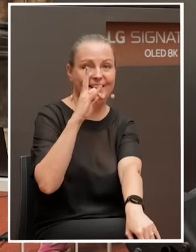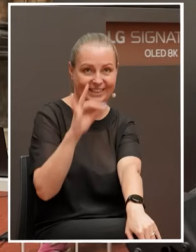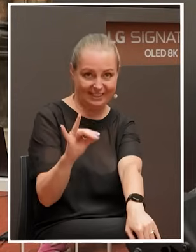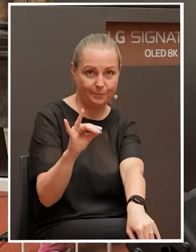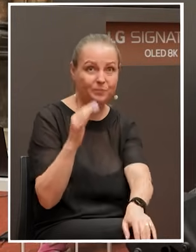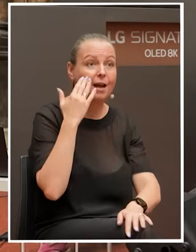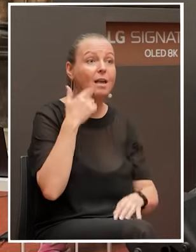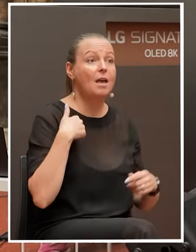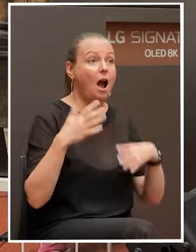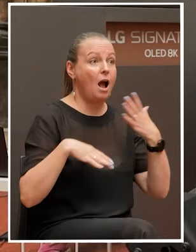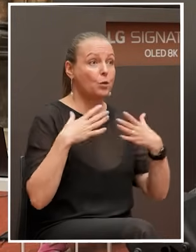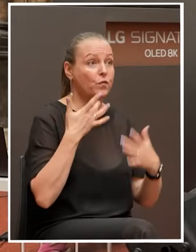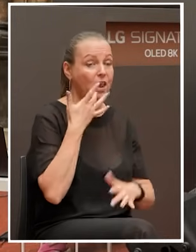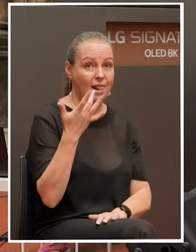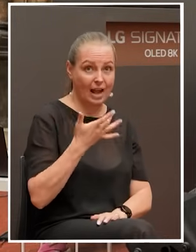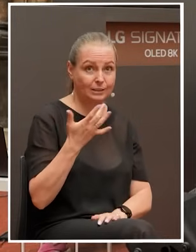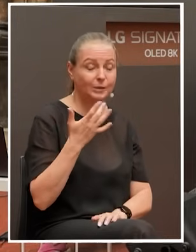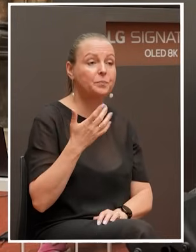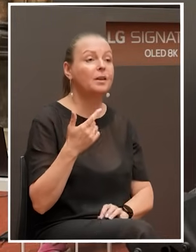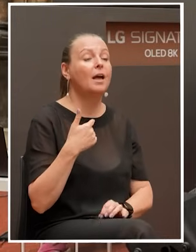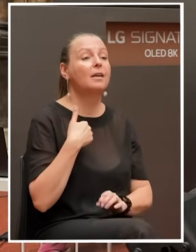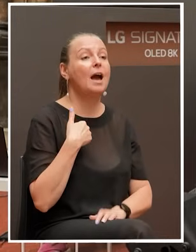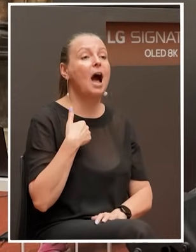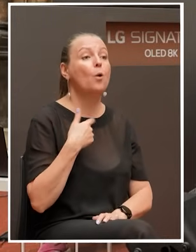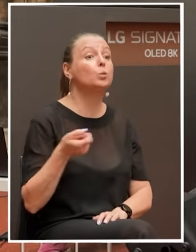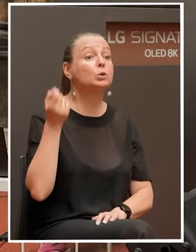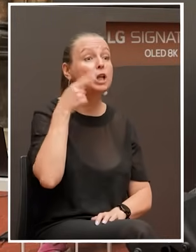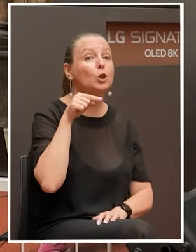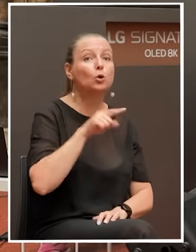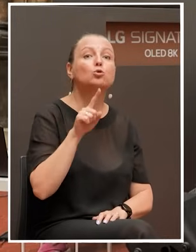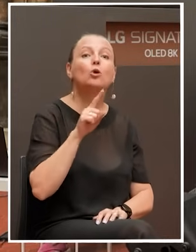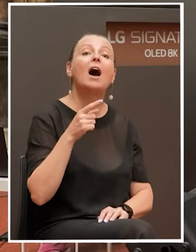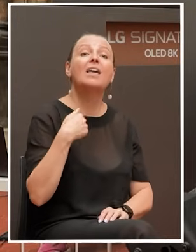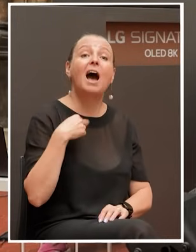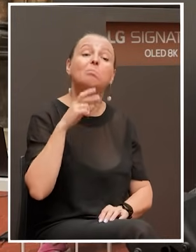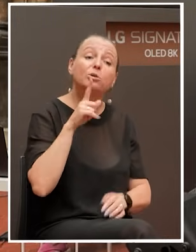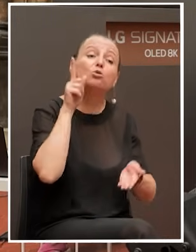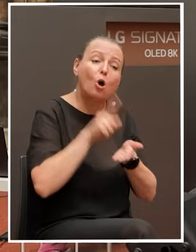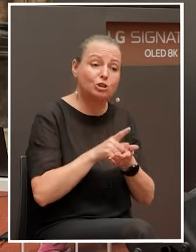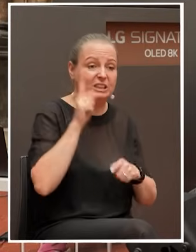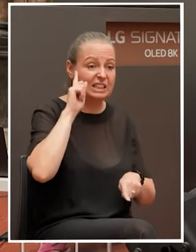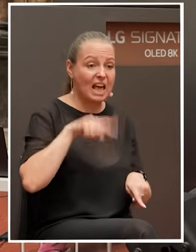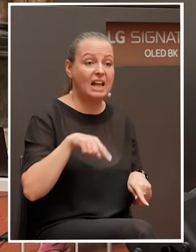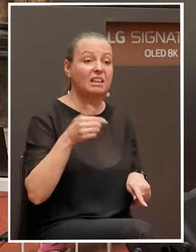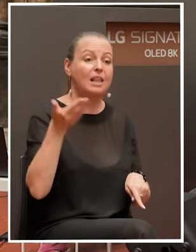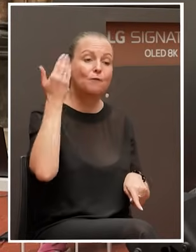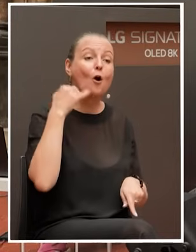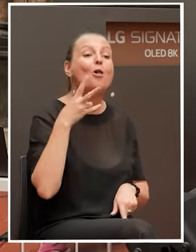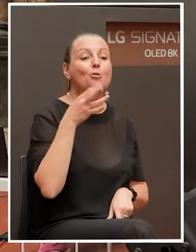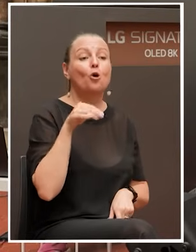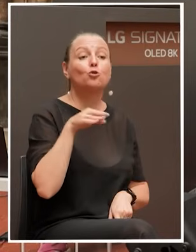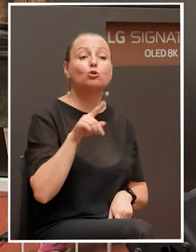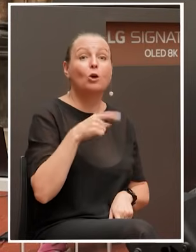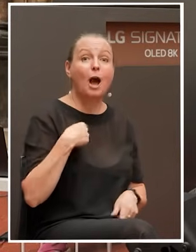Когда я готовил лекцию, я узнал то, что мне надо полагалось, наверное, знать давно, но то, что я узнал, мне страшно понравилось.